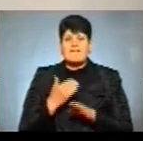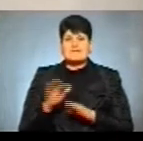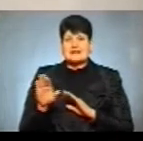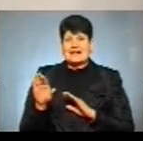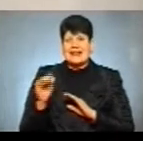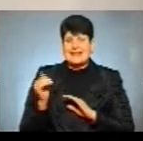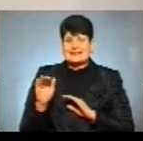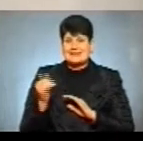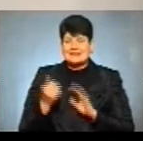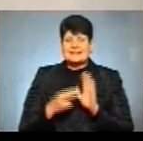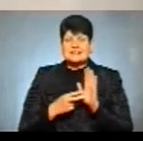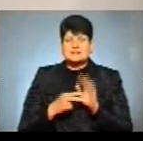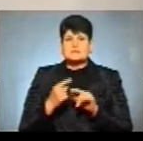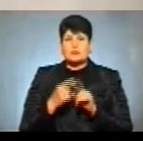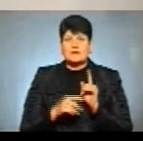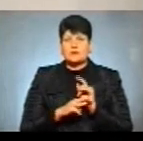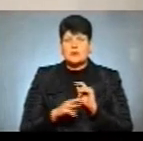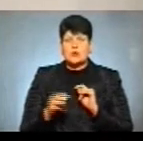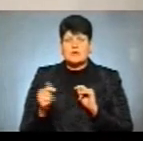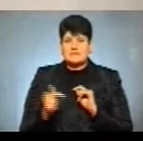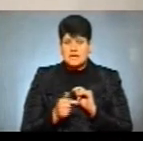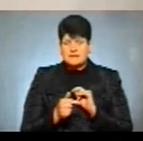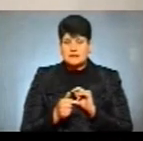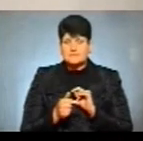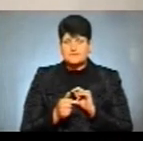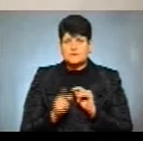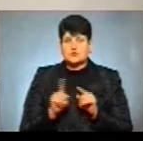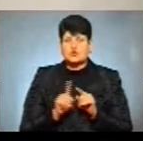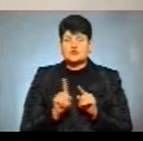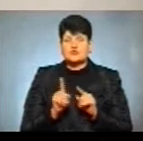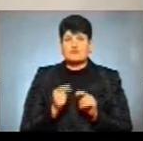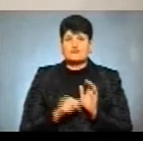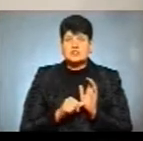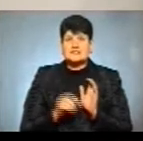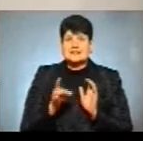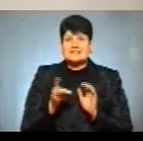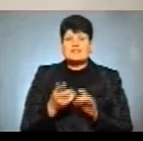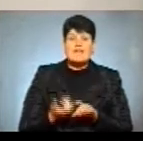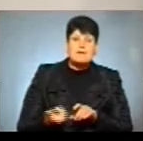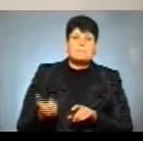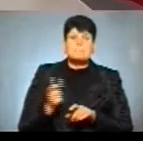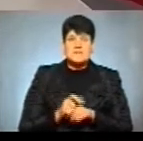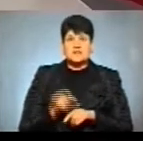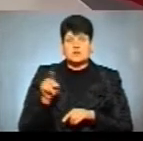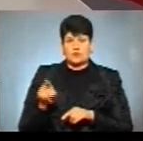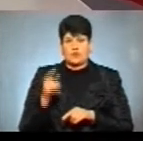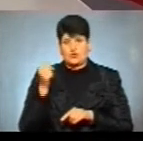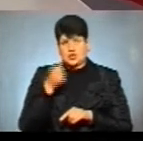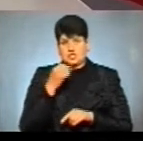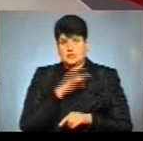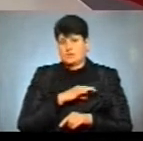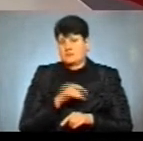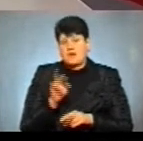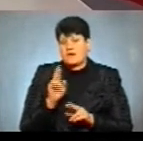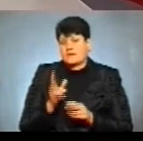кредиту на 7,5 мільйонів гривень, що майже в 6 разів більше, ніж його річний дохід. То з